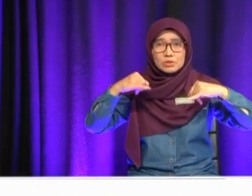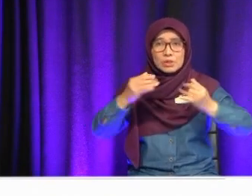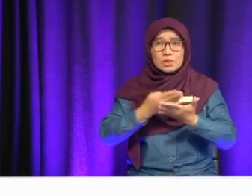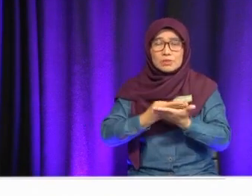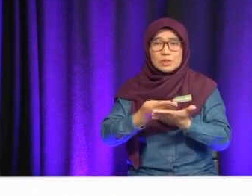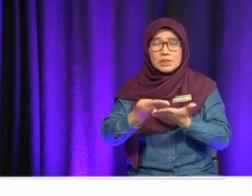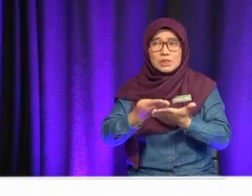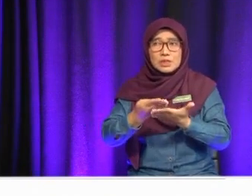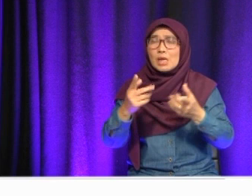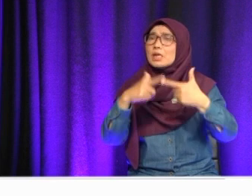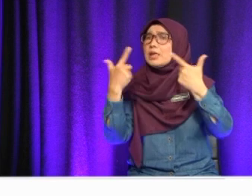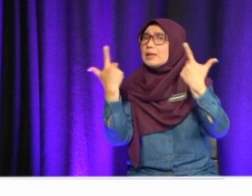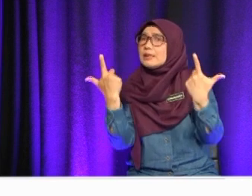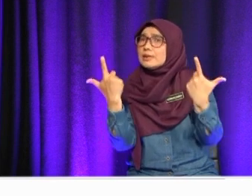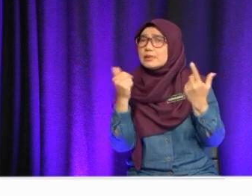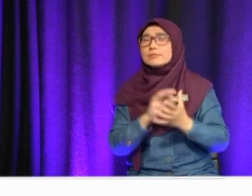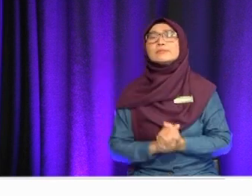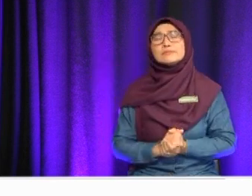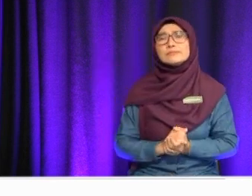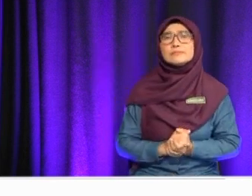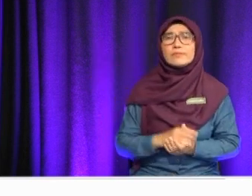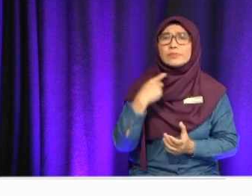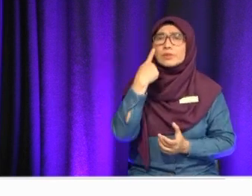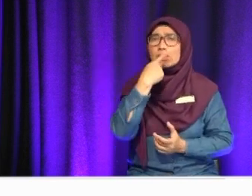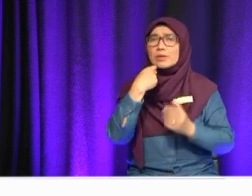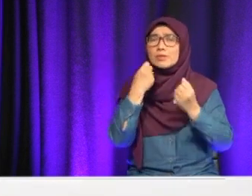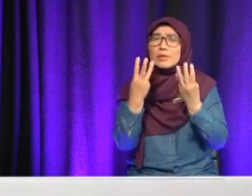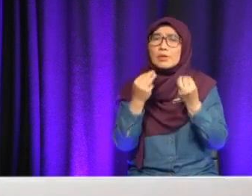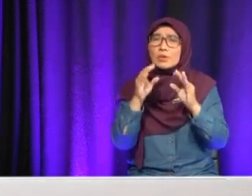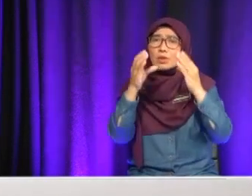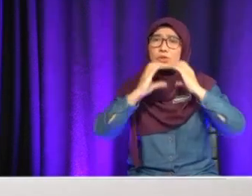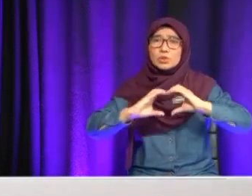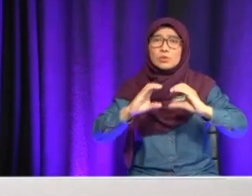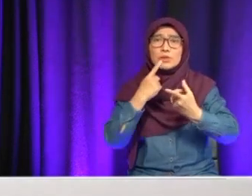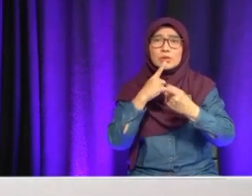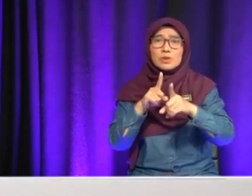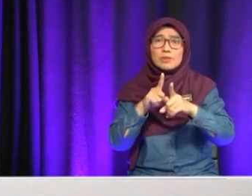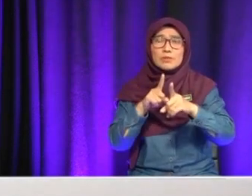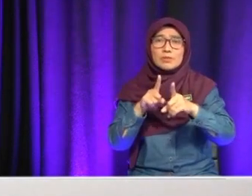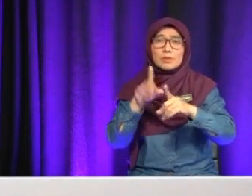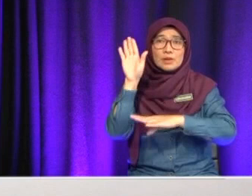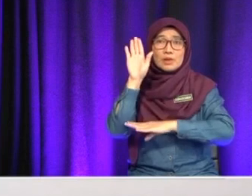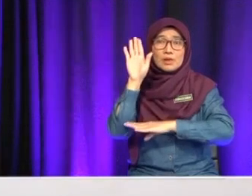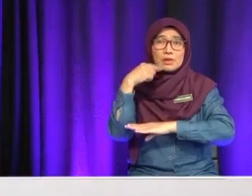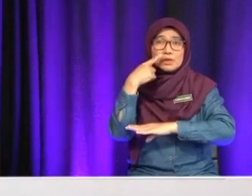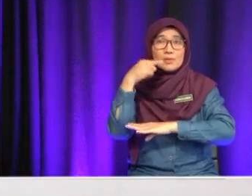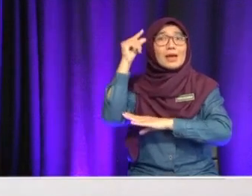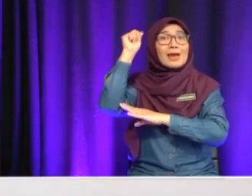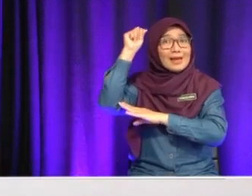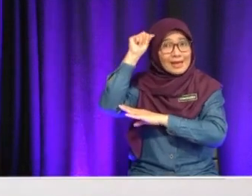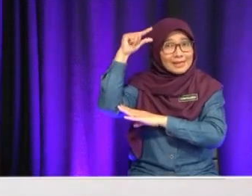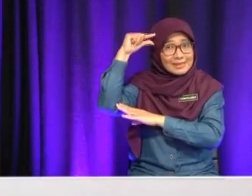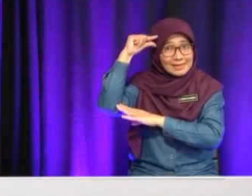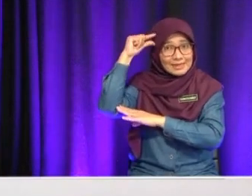daripada contoh yang Ustazah berikan sebentar tadi. Siapa boleh cuba jawab? Saya, Ustazah. Okey, Akil